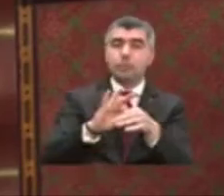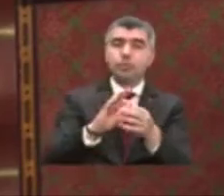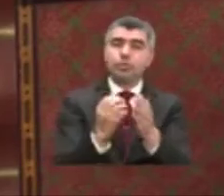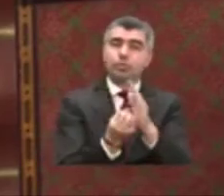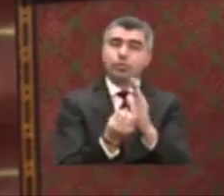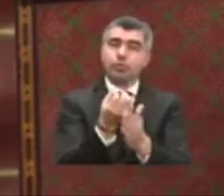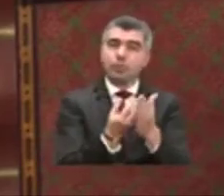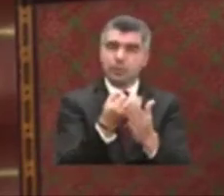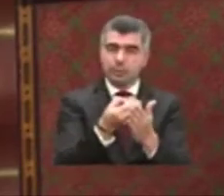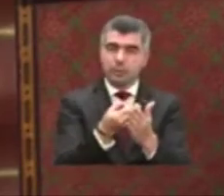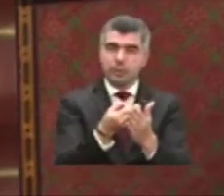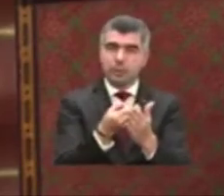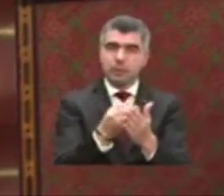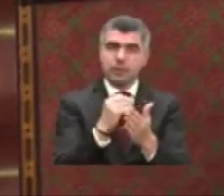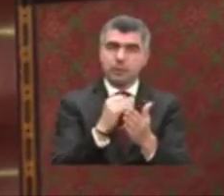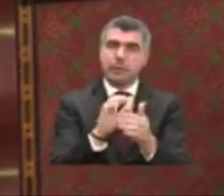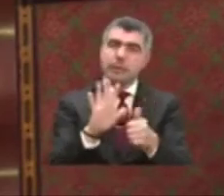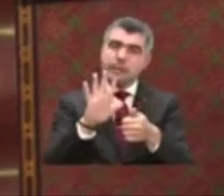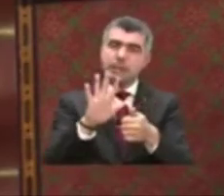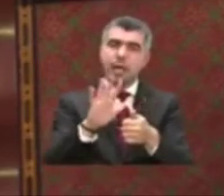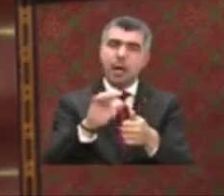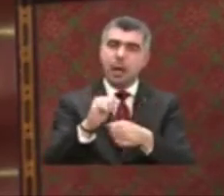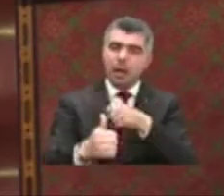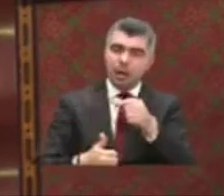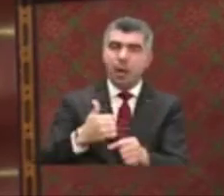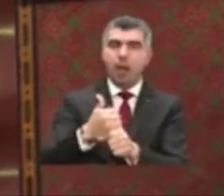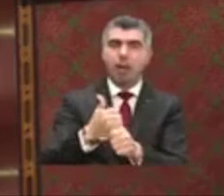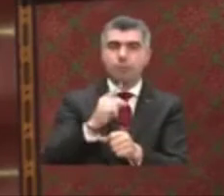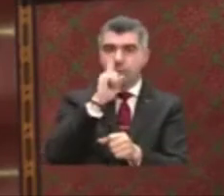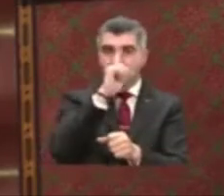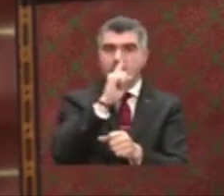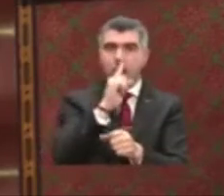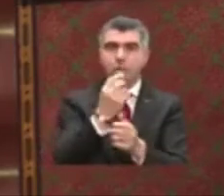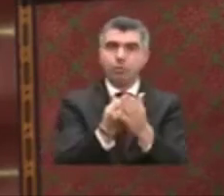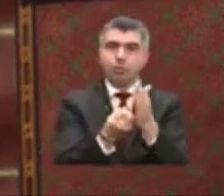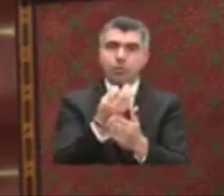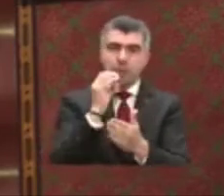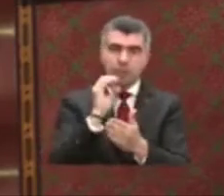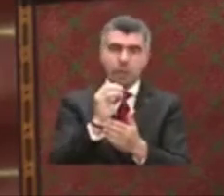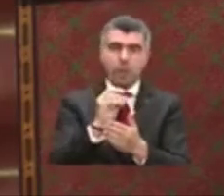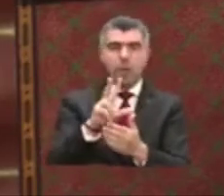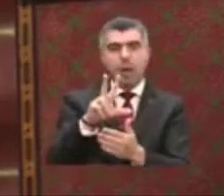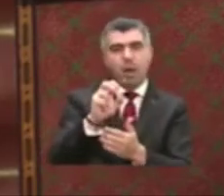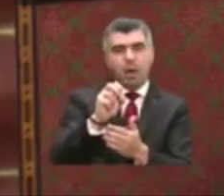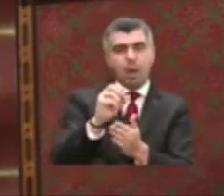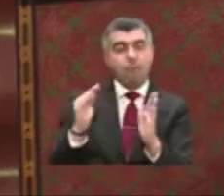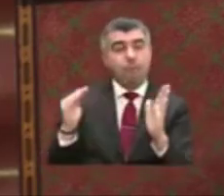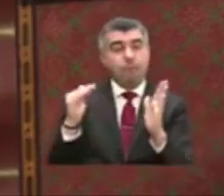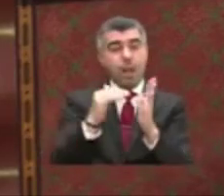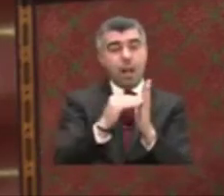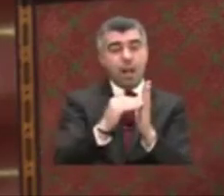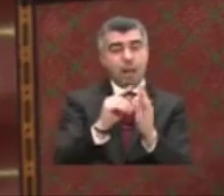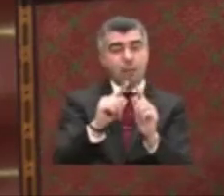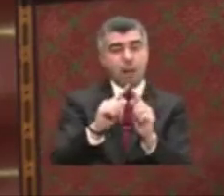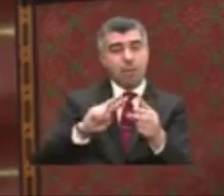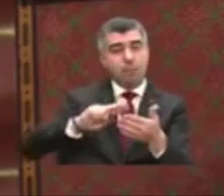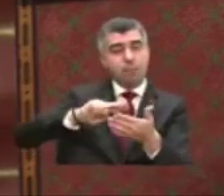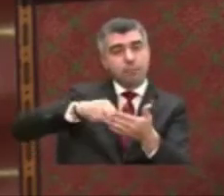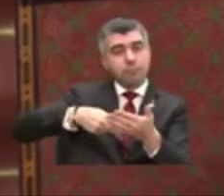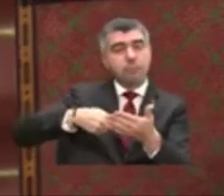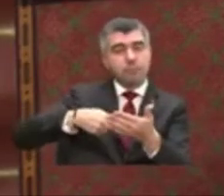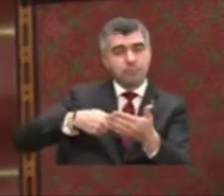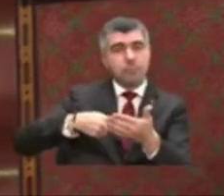حنا دابا في هذه السنة إن شاء الله غنديروا 6 آخرين، وفي المناطق الأكثر تضررا. أنتم عارفين بأن أخيرا